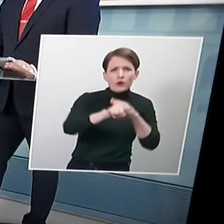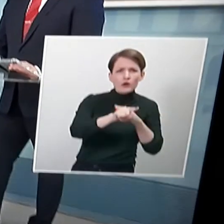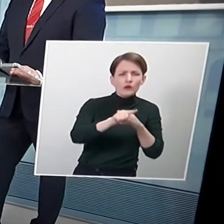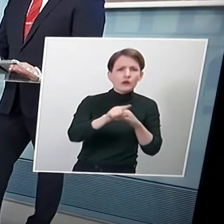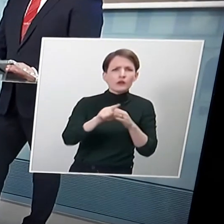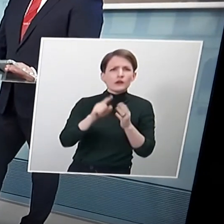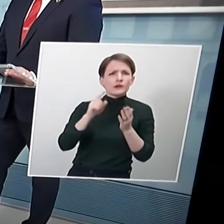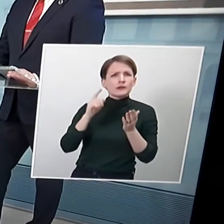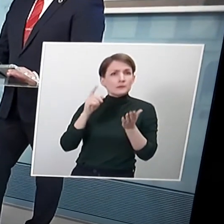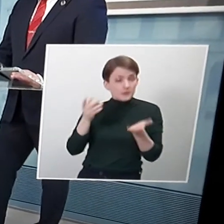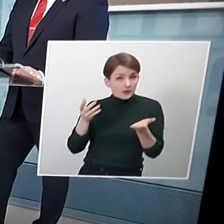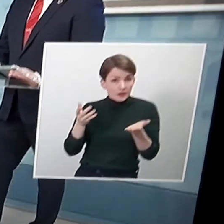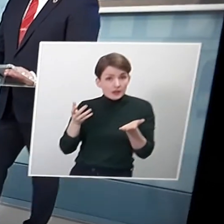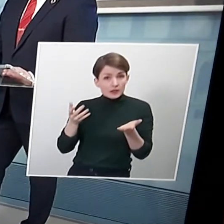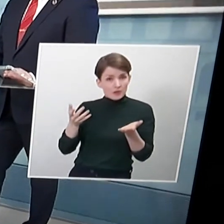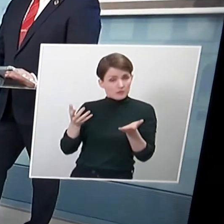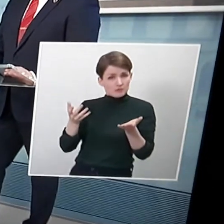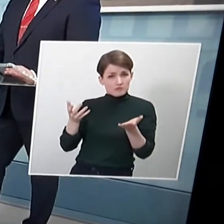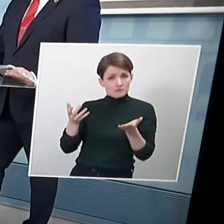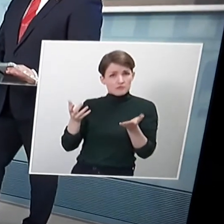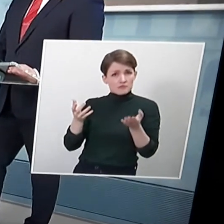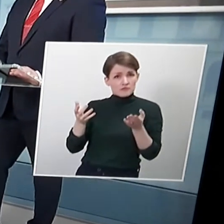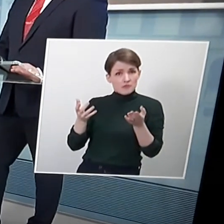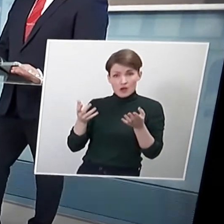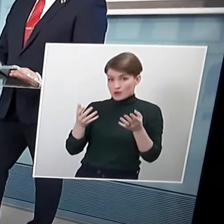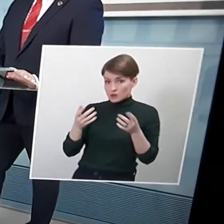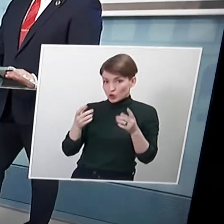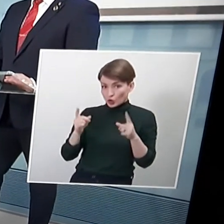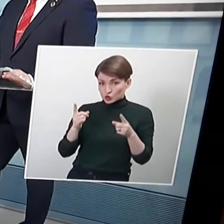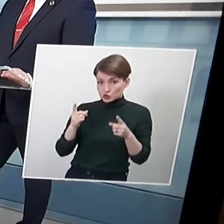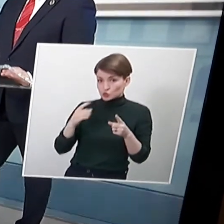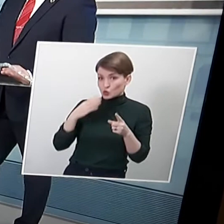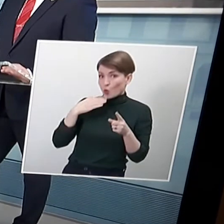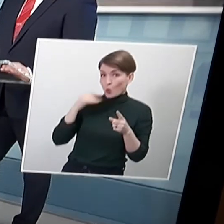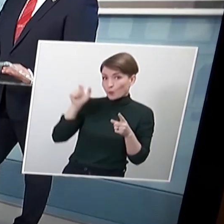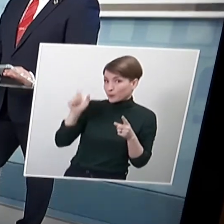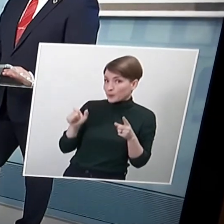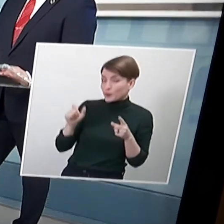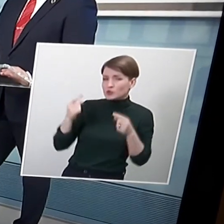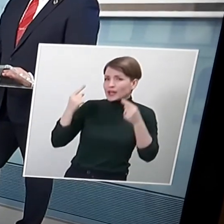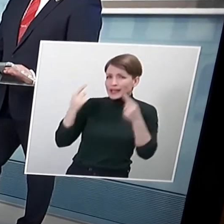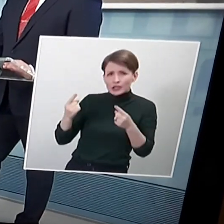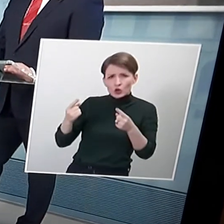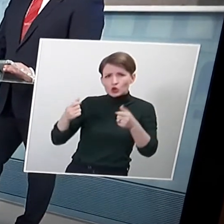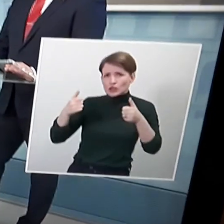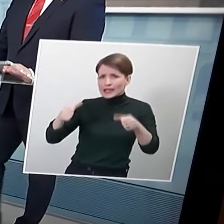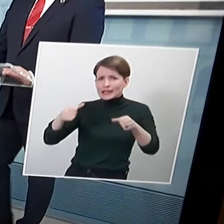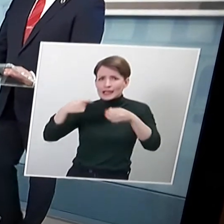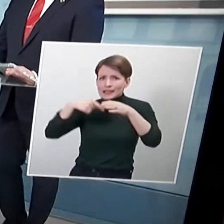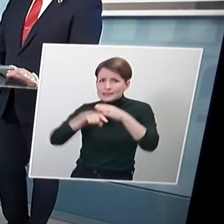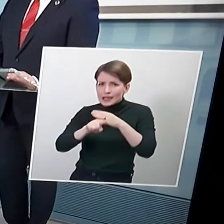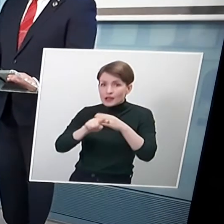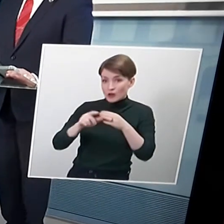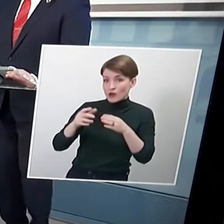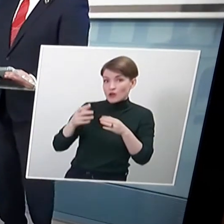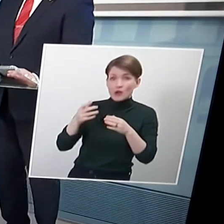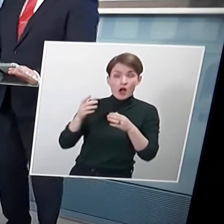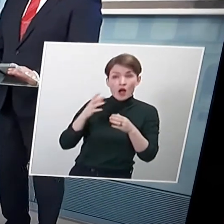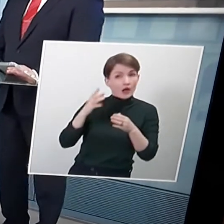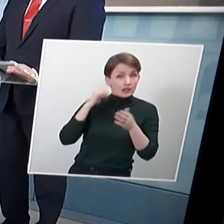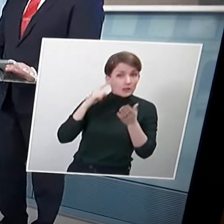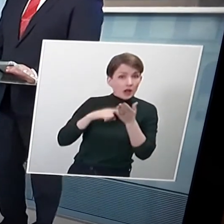Esimerkiksi, voidaanko ihmistä sakottaa, jos hän vierailee tällaisessa erikoisliikkeessä, esimerkiksi käy ostamassa